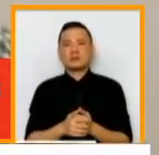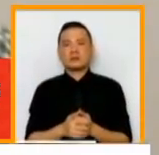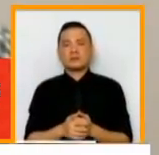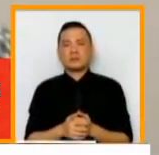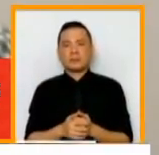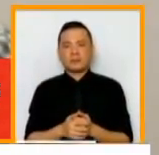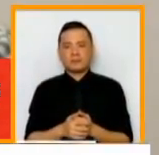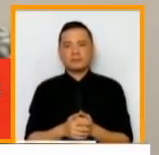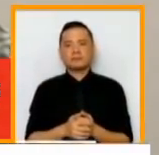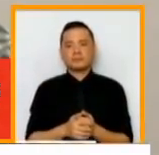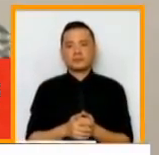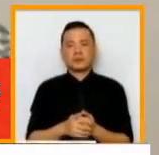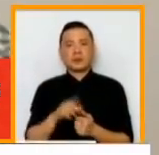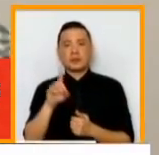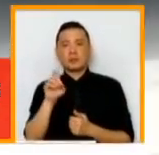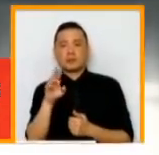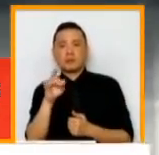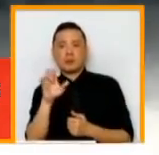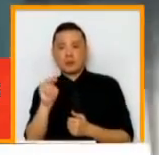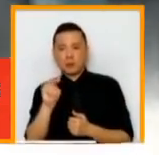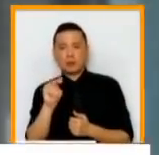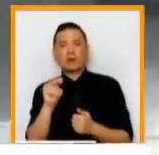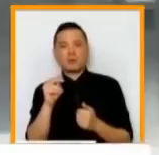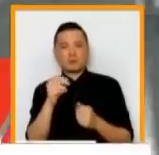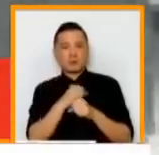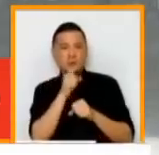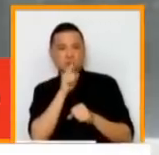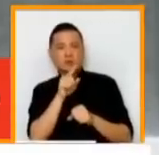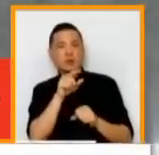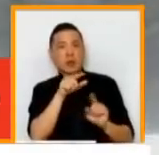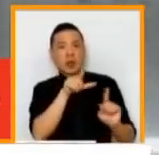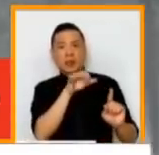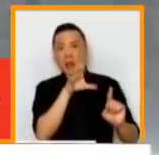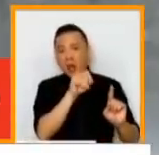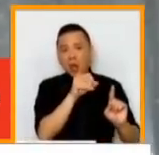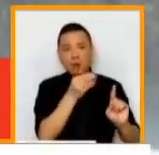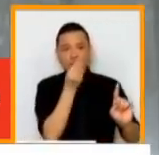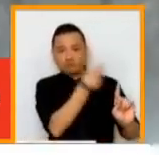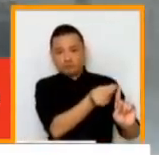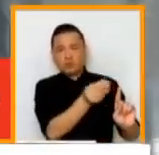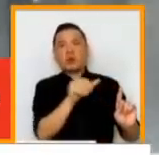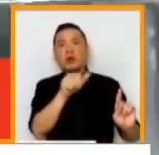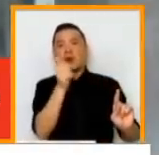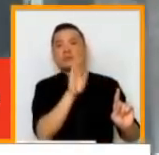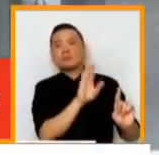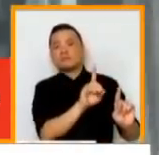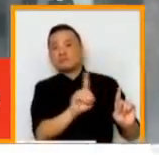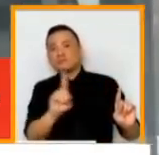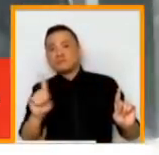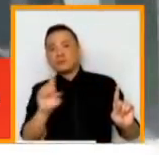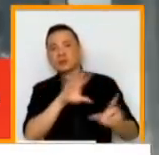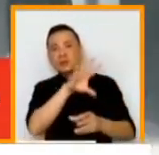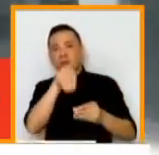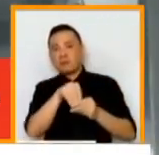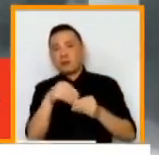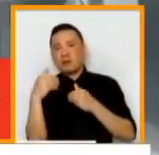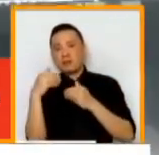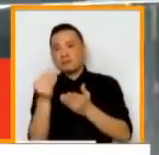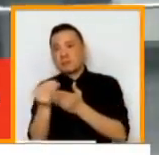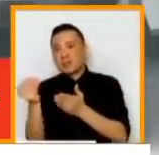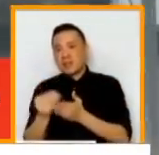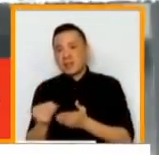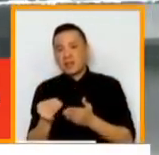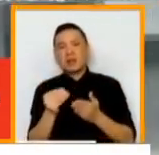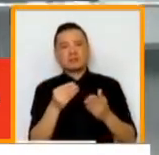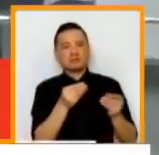na ma-issuehan ng hold departure order ang mga opisyal ng Pharmally na magpadala raw ng subpoena ang Senado sa address na nakasaad sa papeles ng